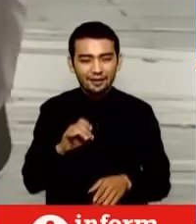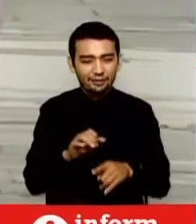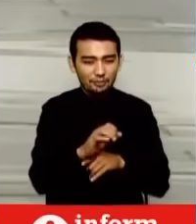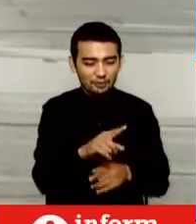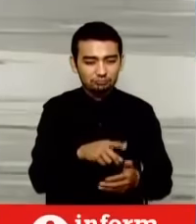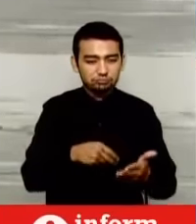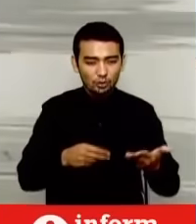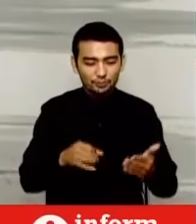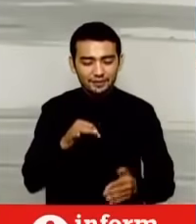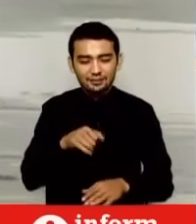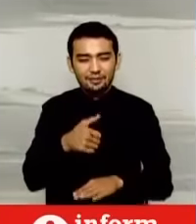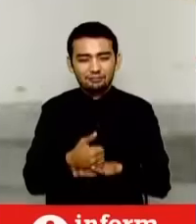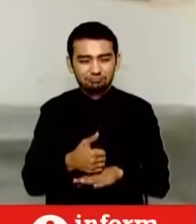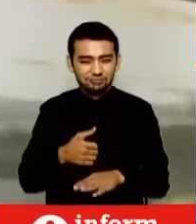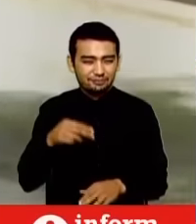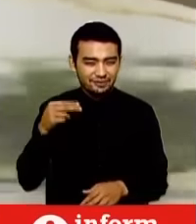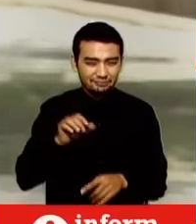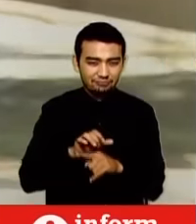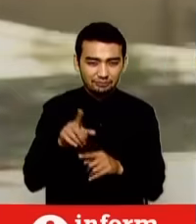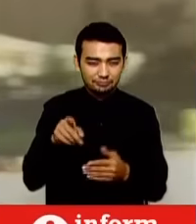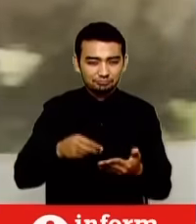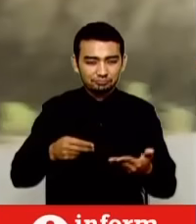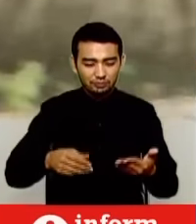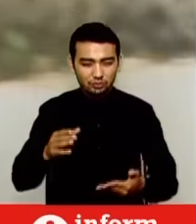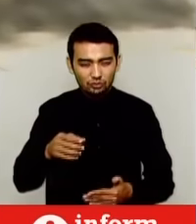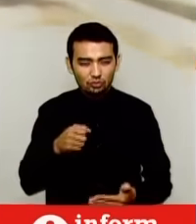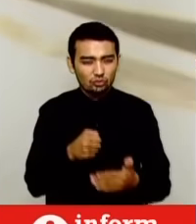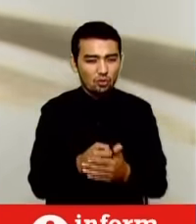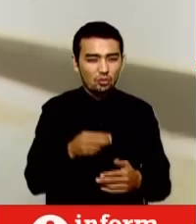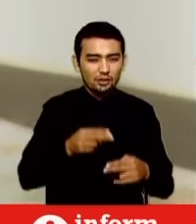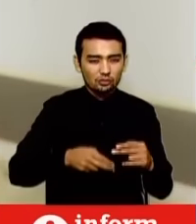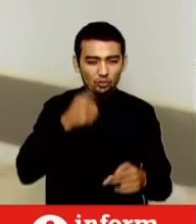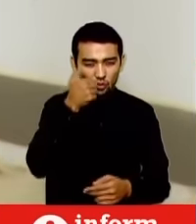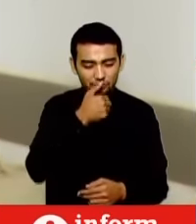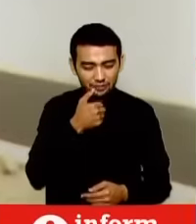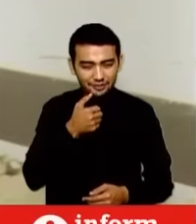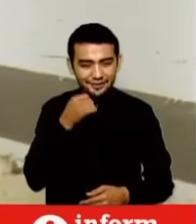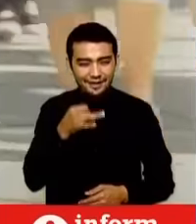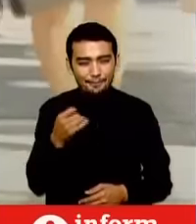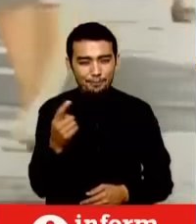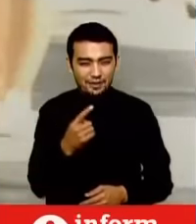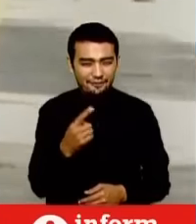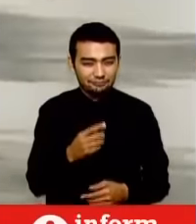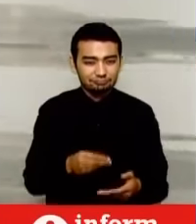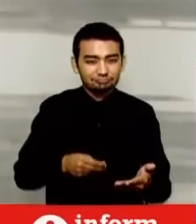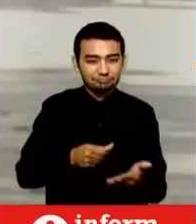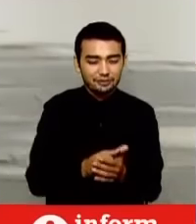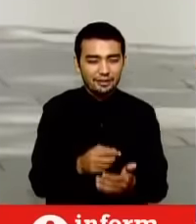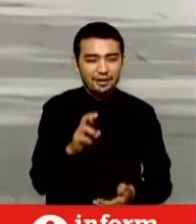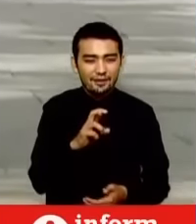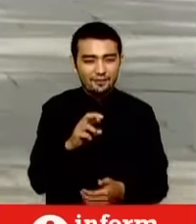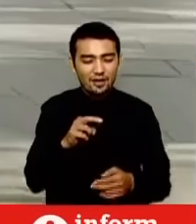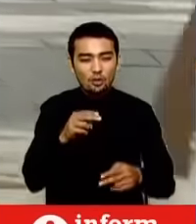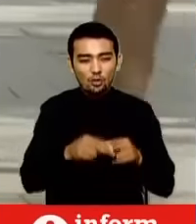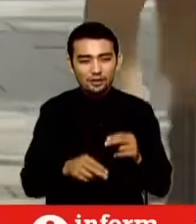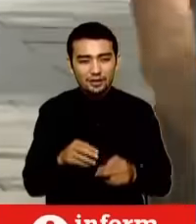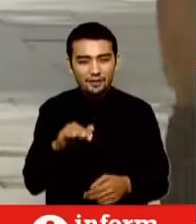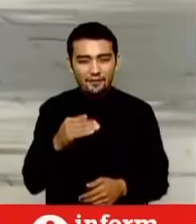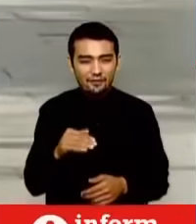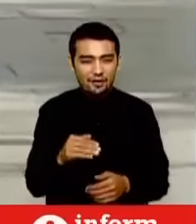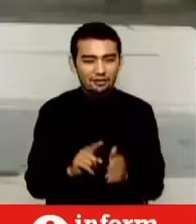государства. Завершить подготовительные работы планируют до конца года, а первые средства начислить уже в конце января, начале февраля